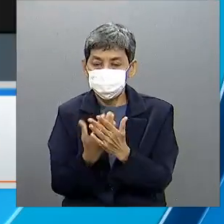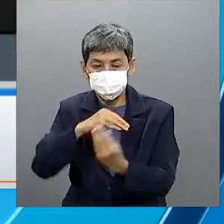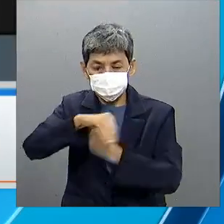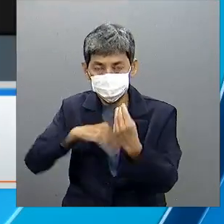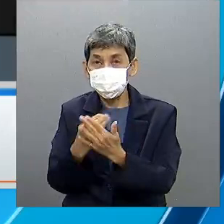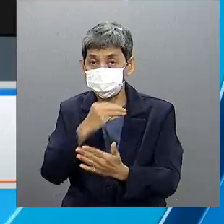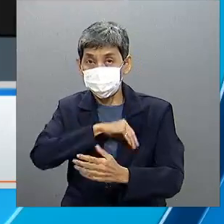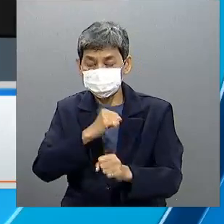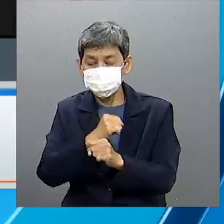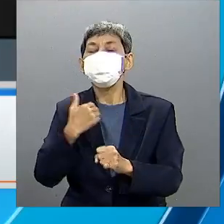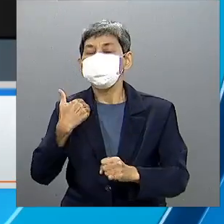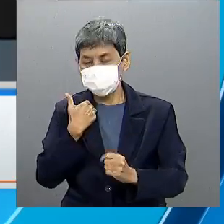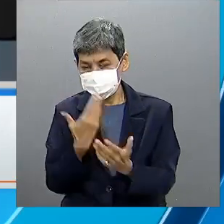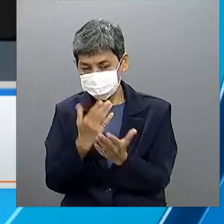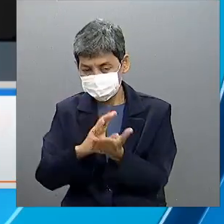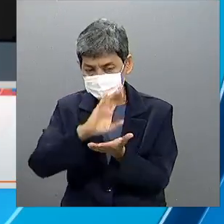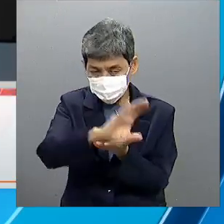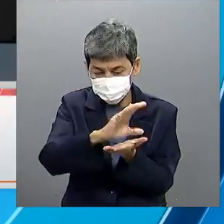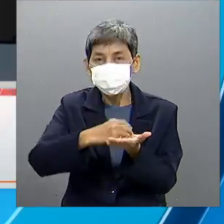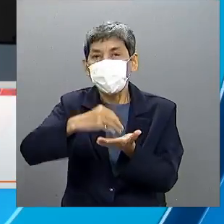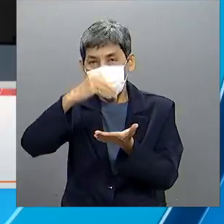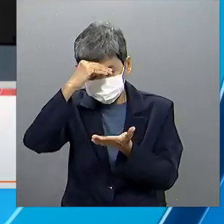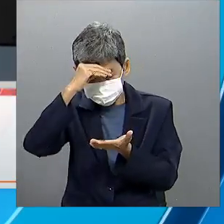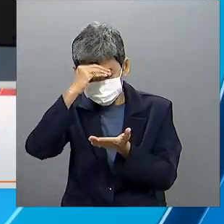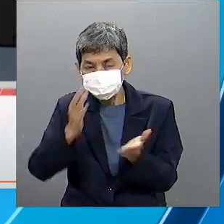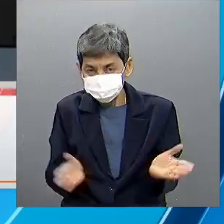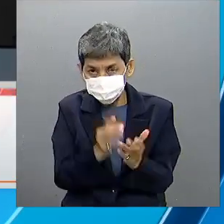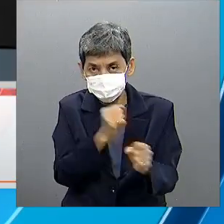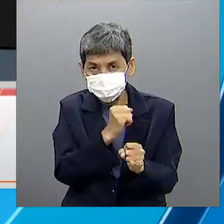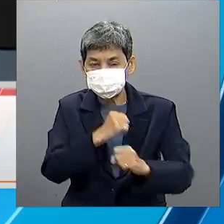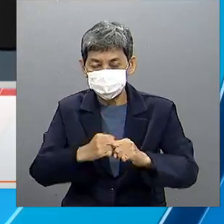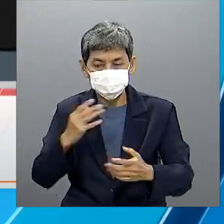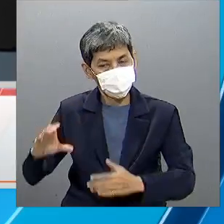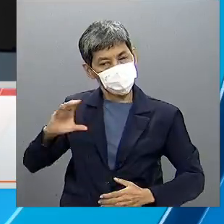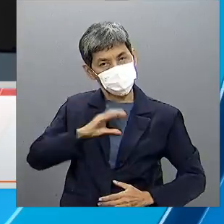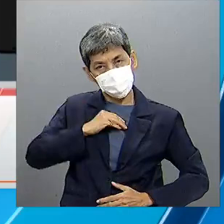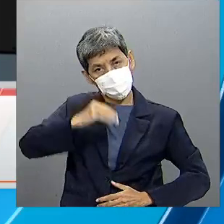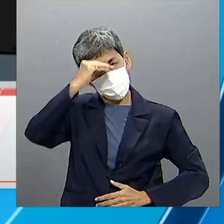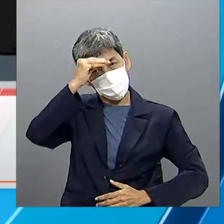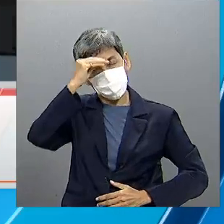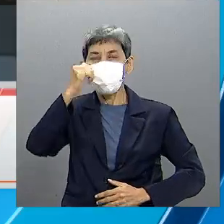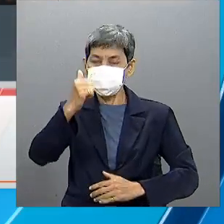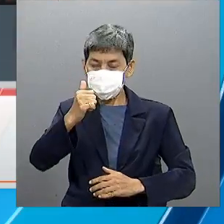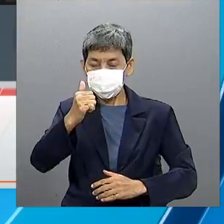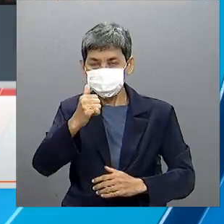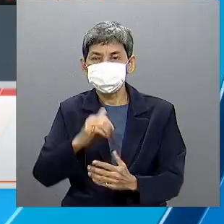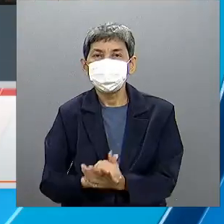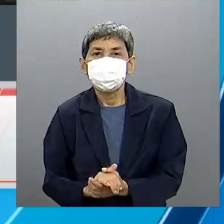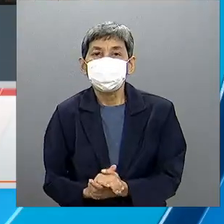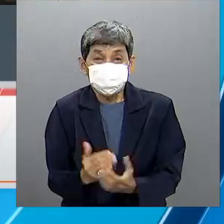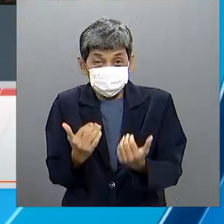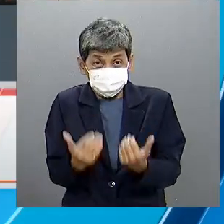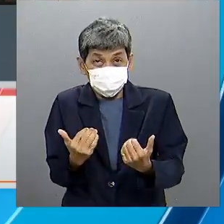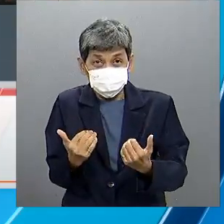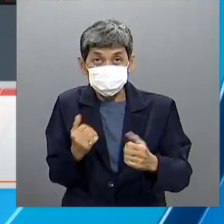ะมีทุนที่ใช้ในการดำเนินกิจการต่อได้และตัวเยาวชนเองก็มีทุนที่ใช้ในการศึกษาต่อค่ะซึ่งตอนนี้อยู่ในช่วง